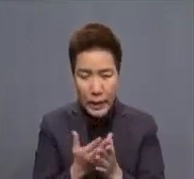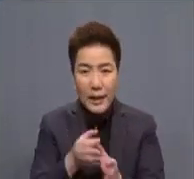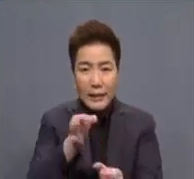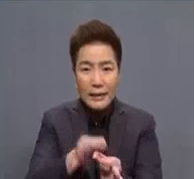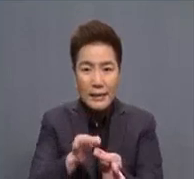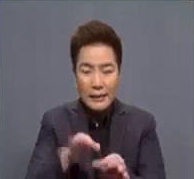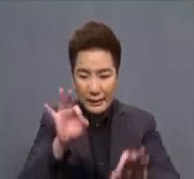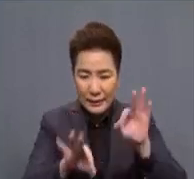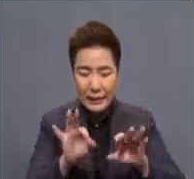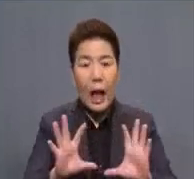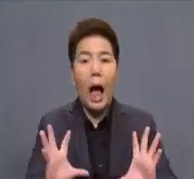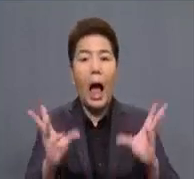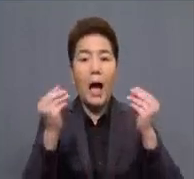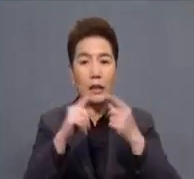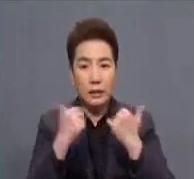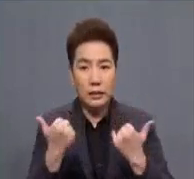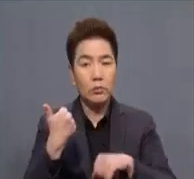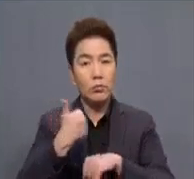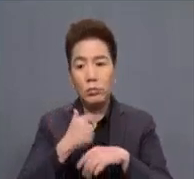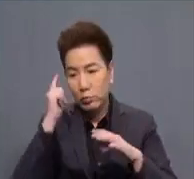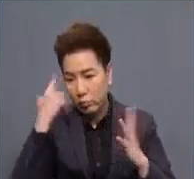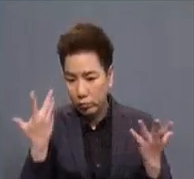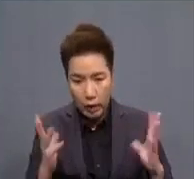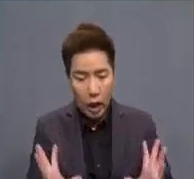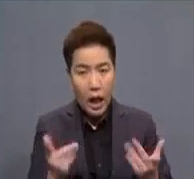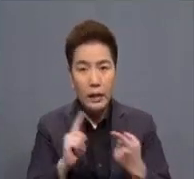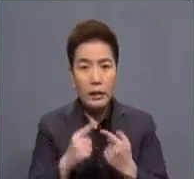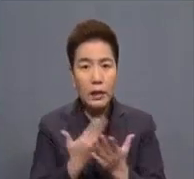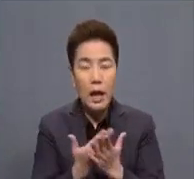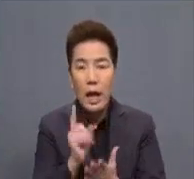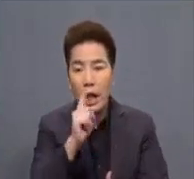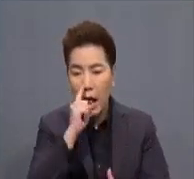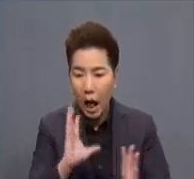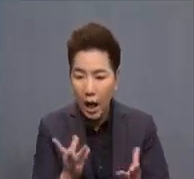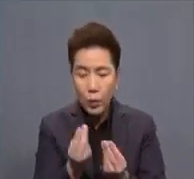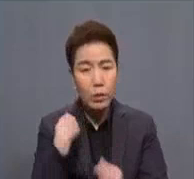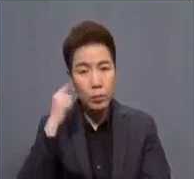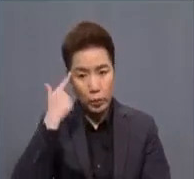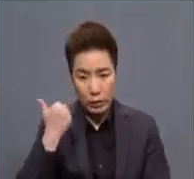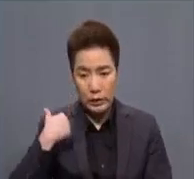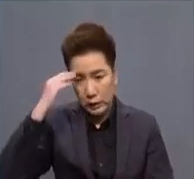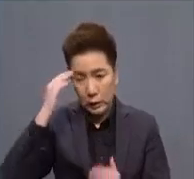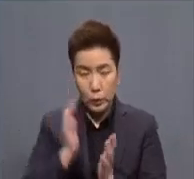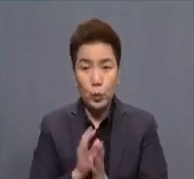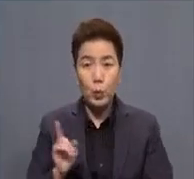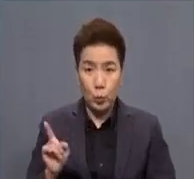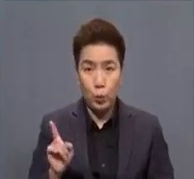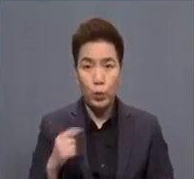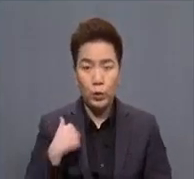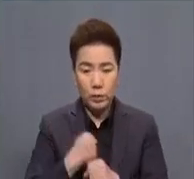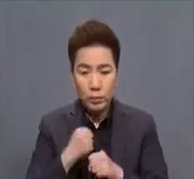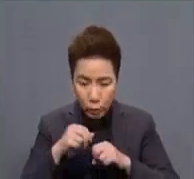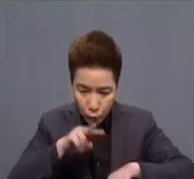เตียงนอนก็หายไป ท่านผู้ ว่าก็ยังไม่ทราบว่าหายไป เท่าไหร ่อะไรบ้างนะครับเจ้าหน้าที่ตำรวจก็อยู่ระหว่าง